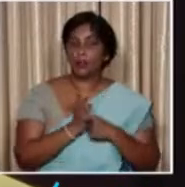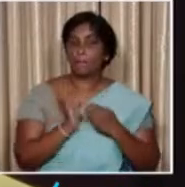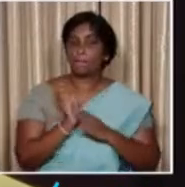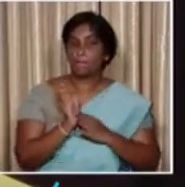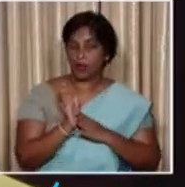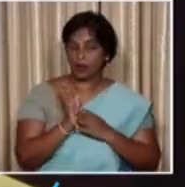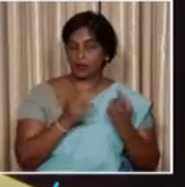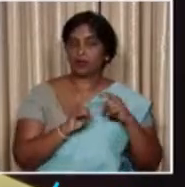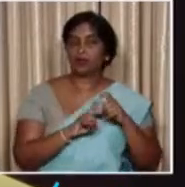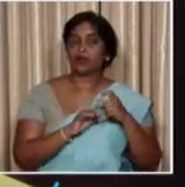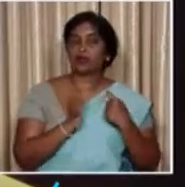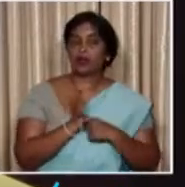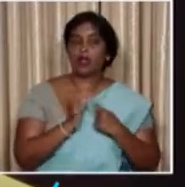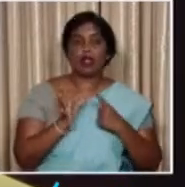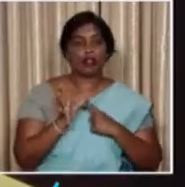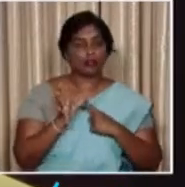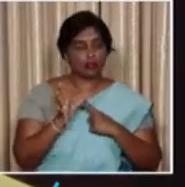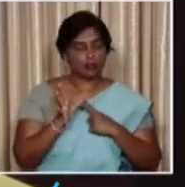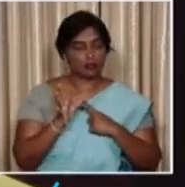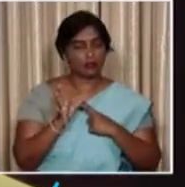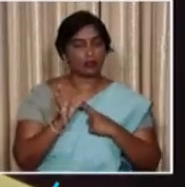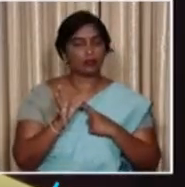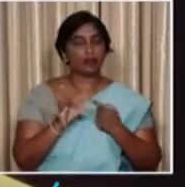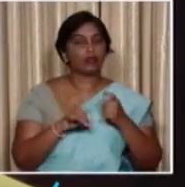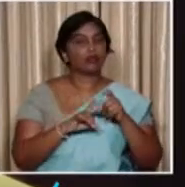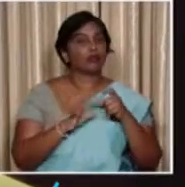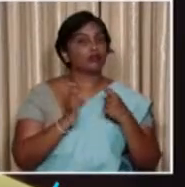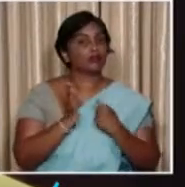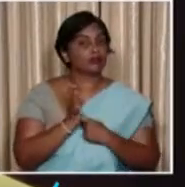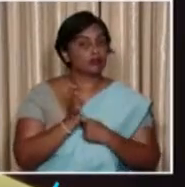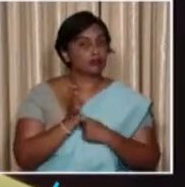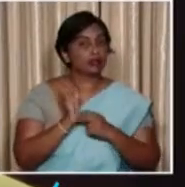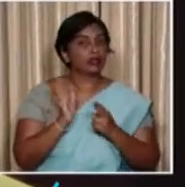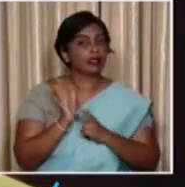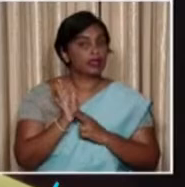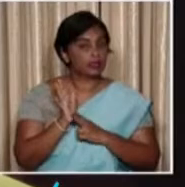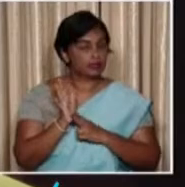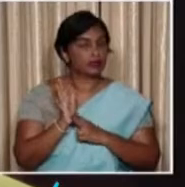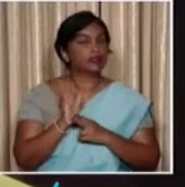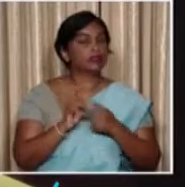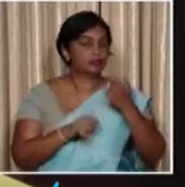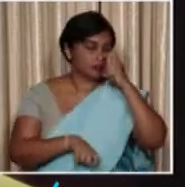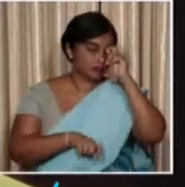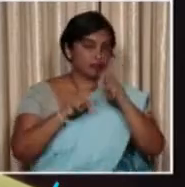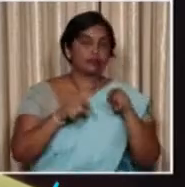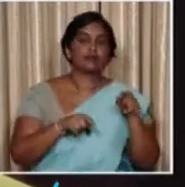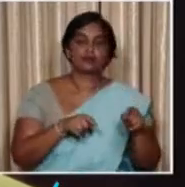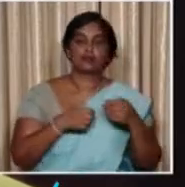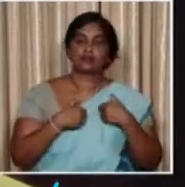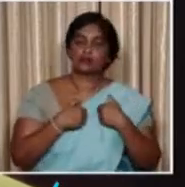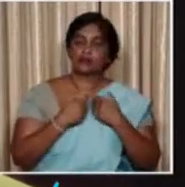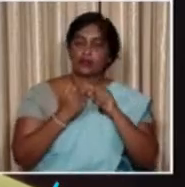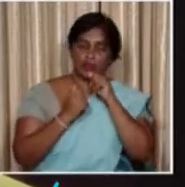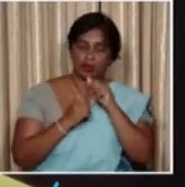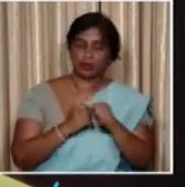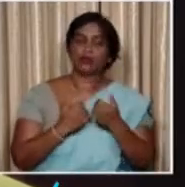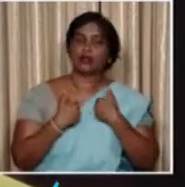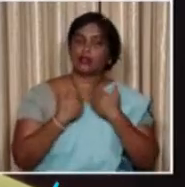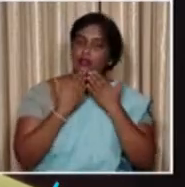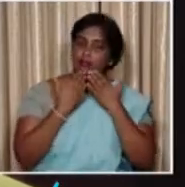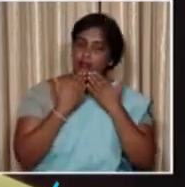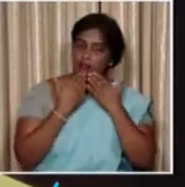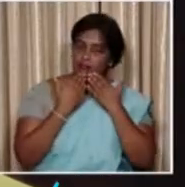මෙන්දිස්, ආචාර්ය අතුල සිරි සමරකෝන්, ආචාර්ය නේවිස් මොරායස් මැතිතුමාට අපි අපේ හදපිරි